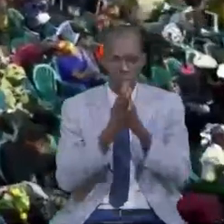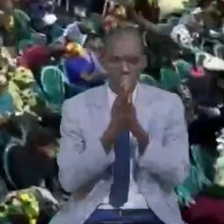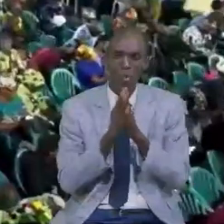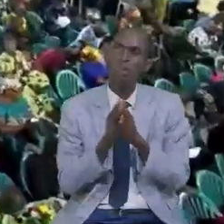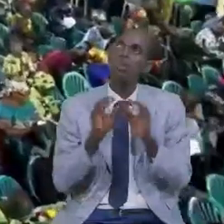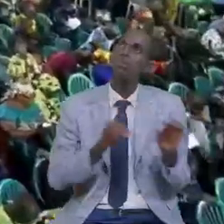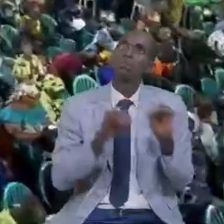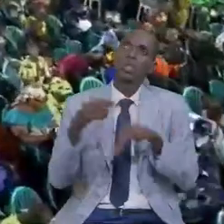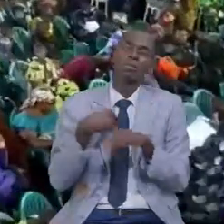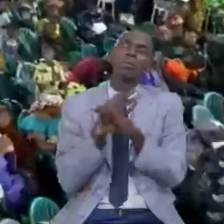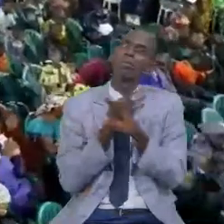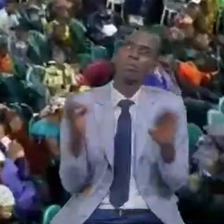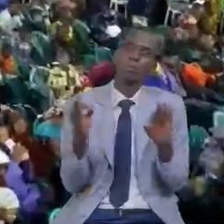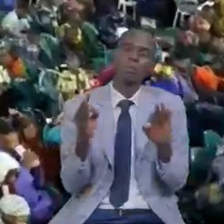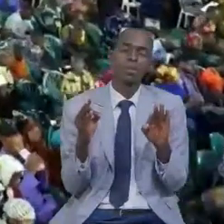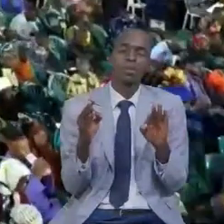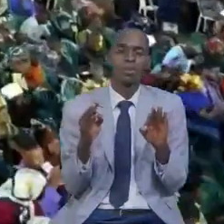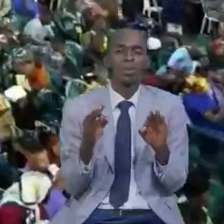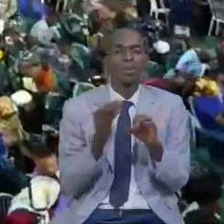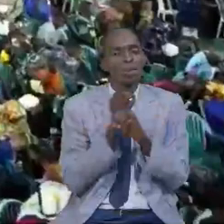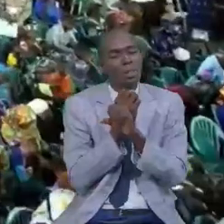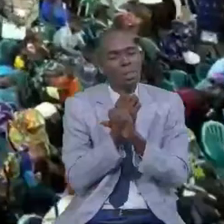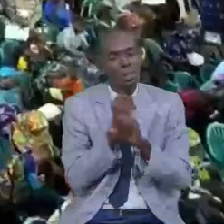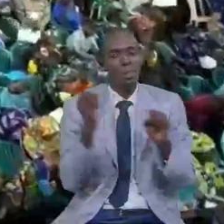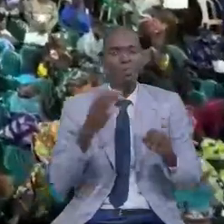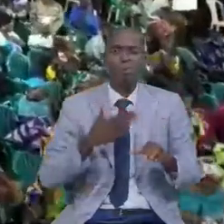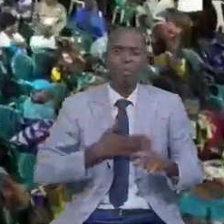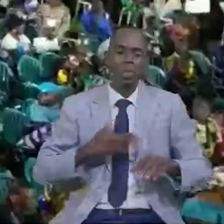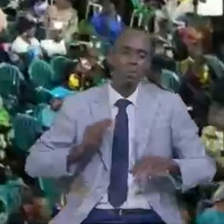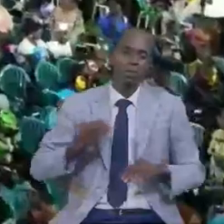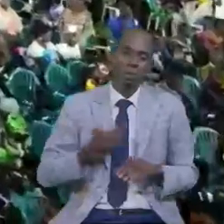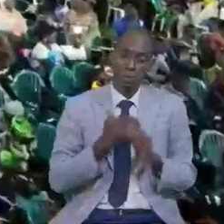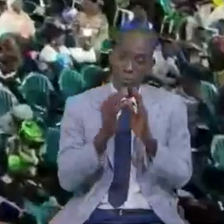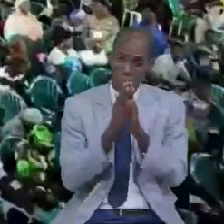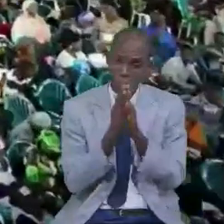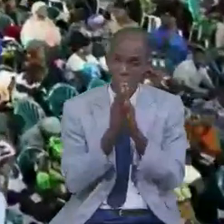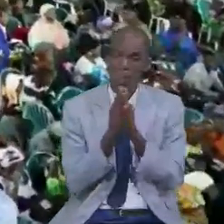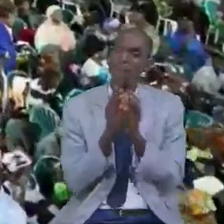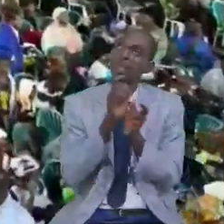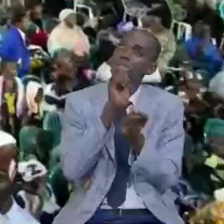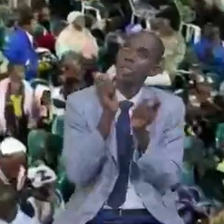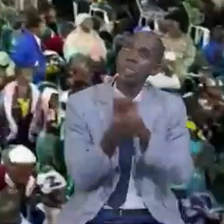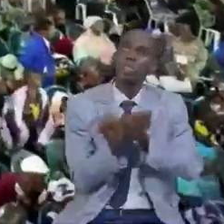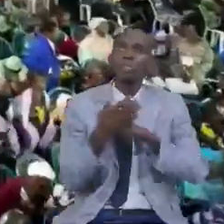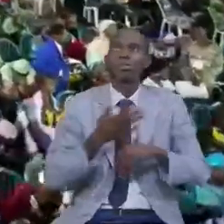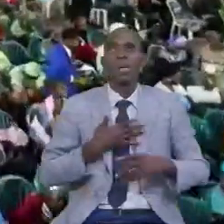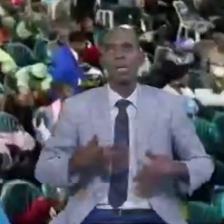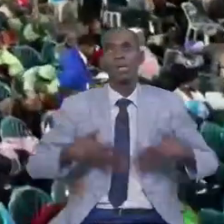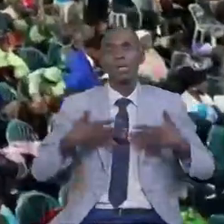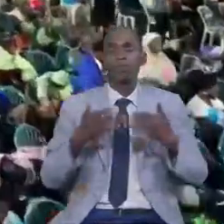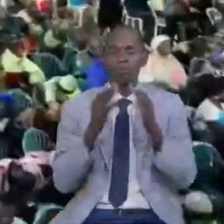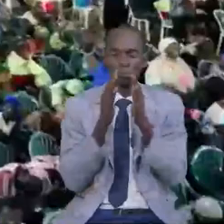parle au Seigneur. Sauve mon âme, parle au Seigneur. Change ma vie, parle au